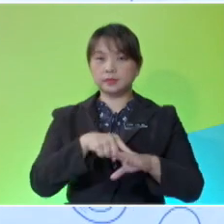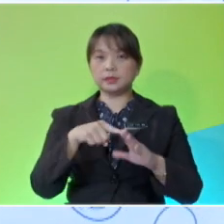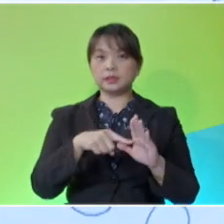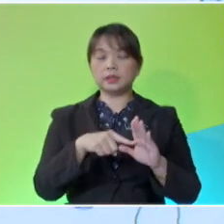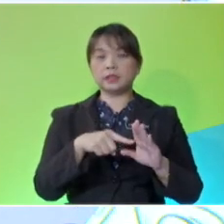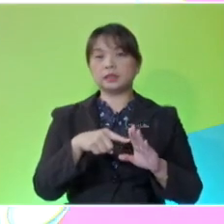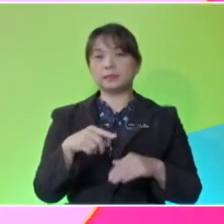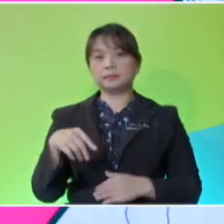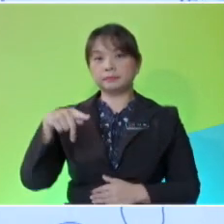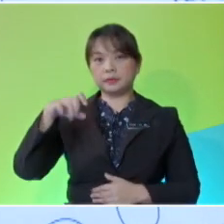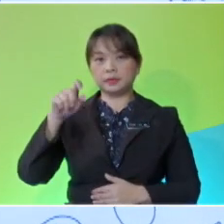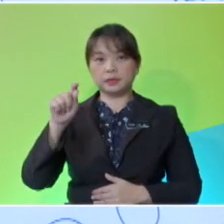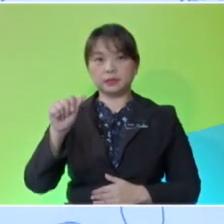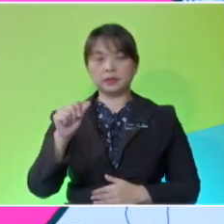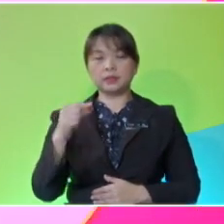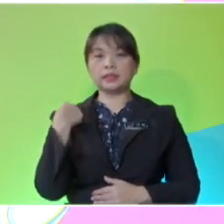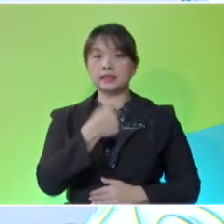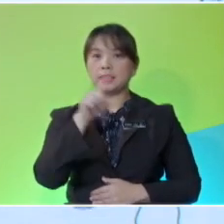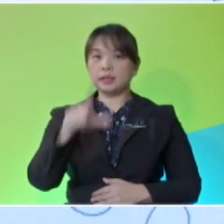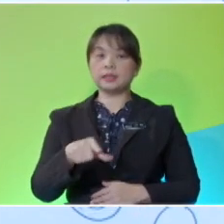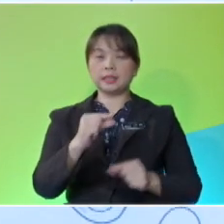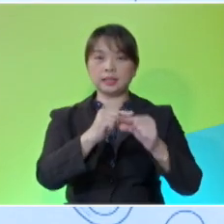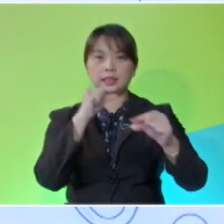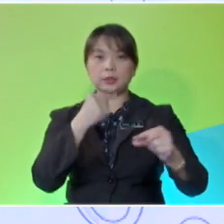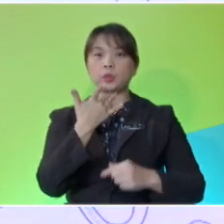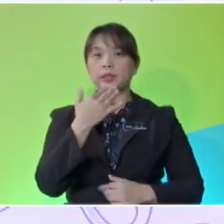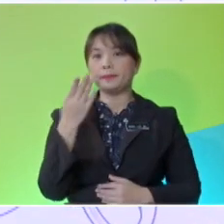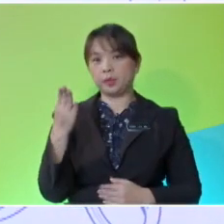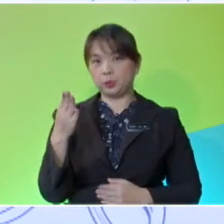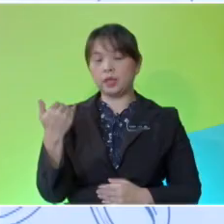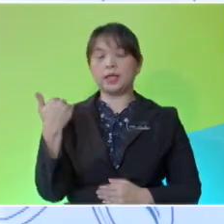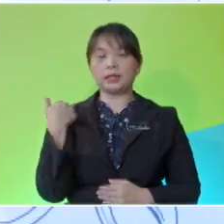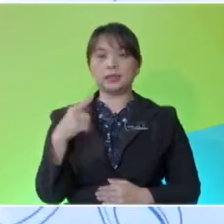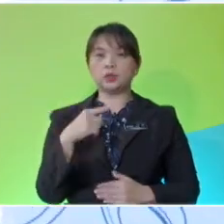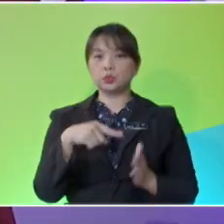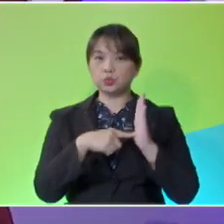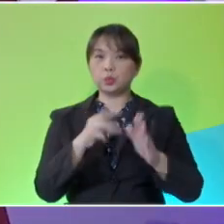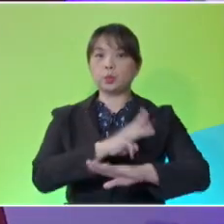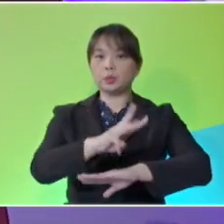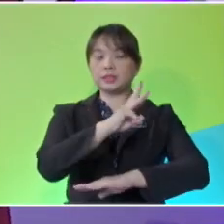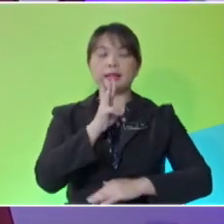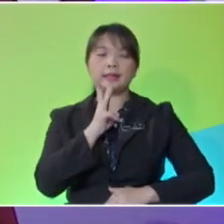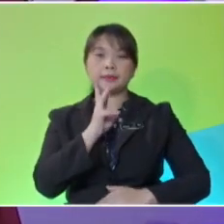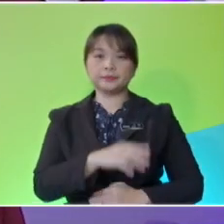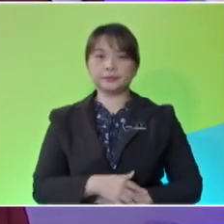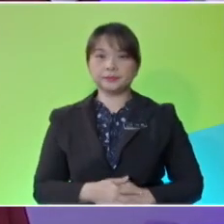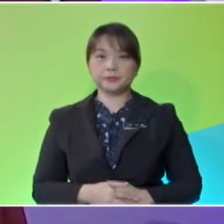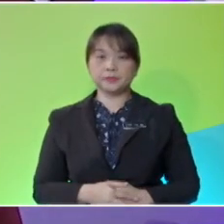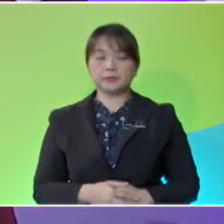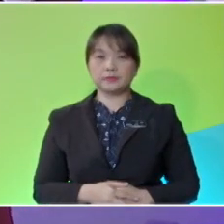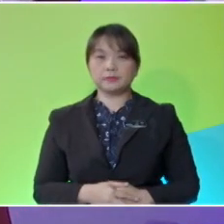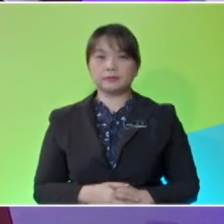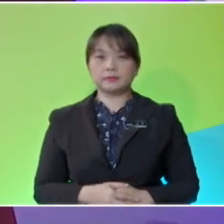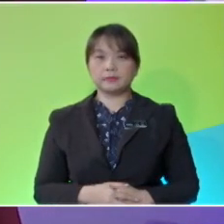tadi lalu kita letak gambar sebenarnya kita letak garis Sambu warna biru yang menunjukkan itu adalah sungai oke yang seterusnya